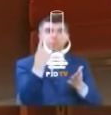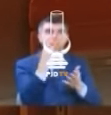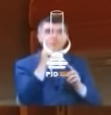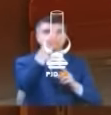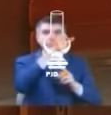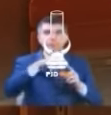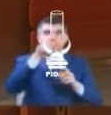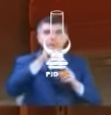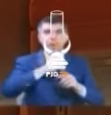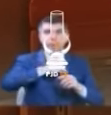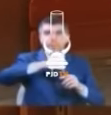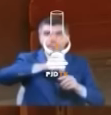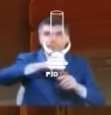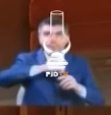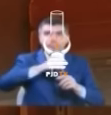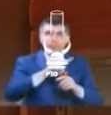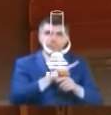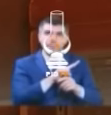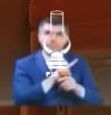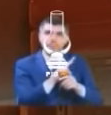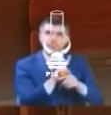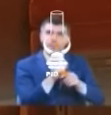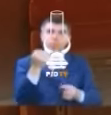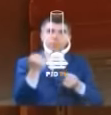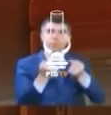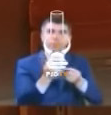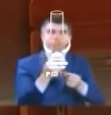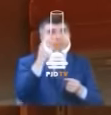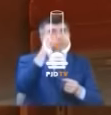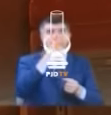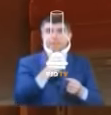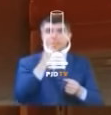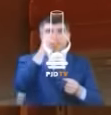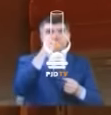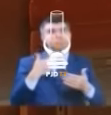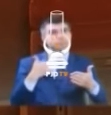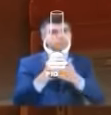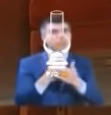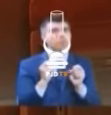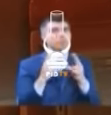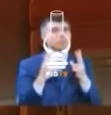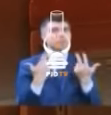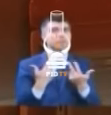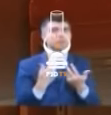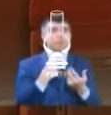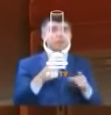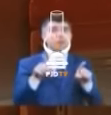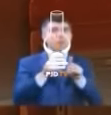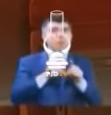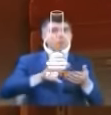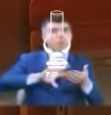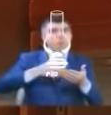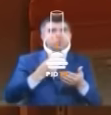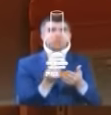ايضا بانه نزيدوا نشدوا المراقبه، وكل ما ارتفعت المراقبه شفنا حجم ديال المخالفات. الان غنتعاونوا